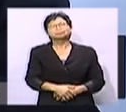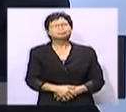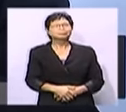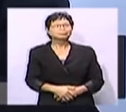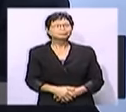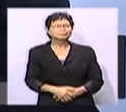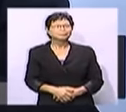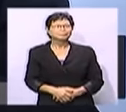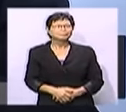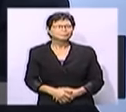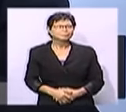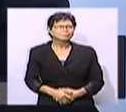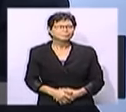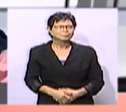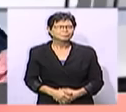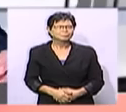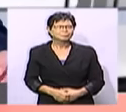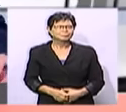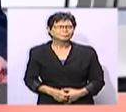mereka.